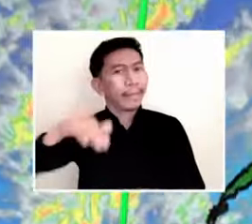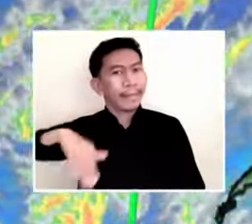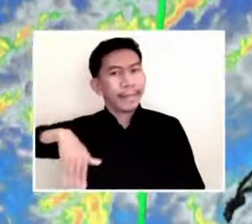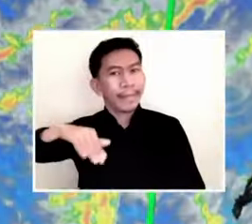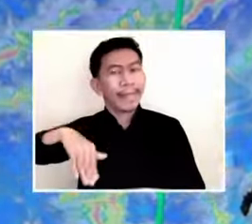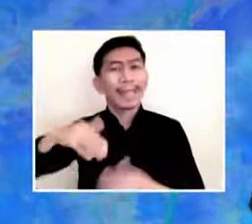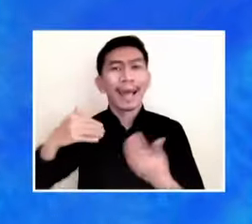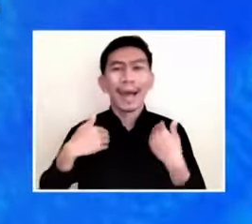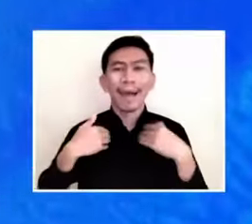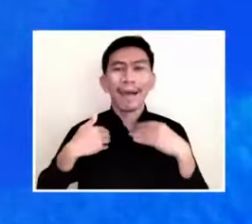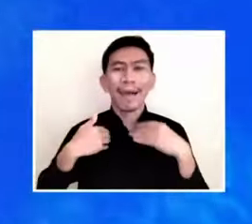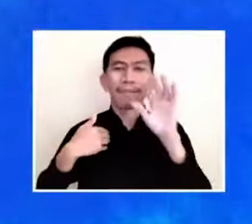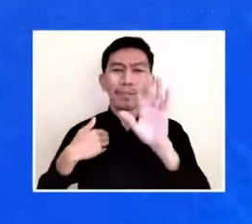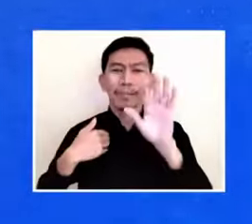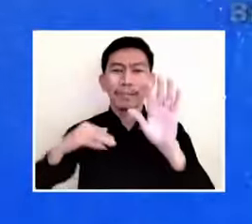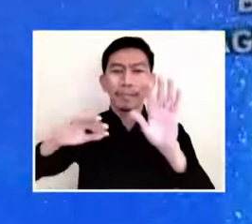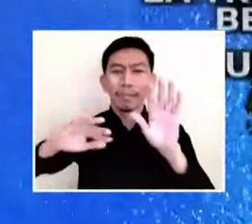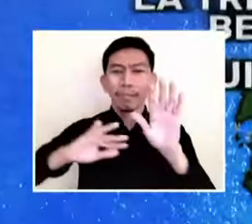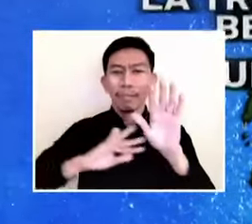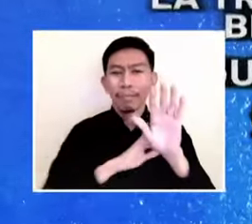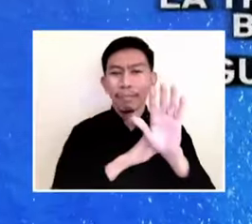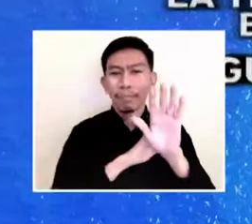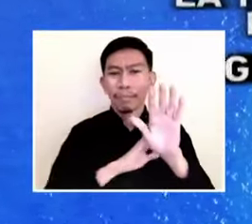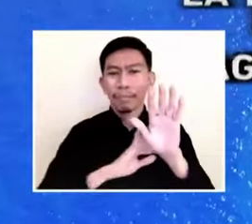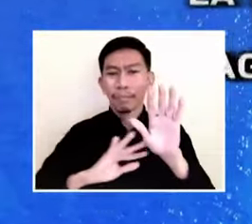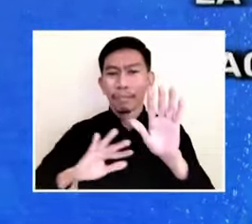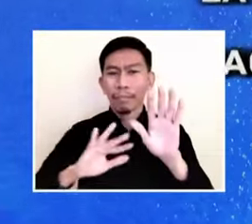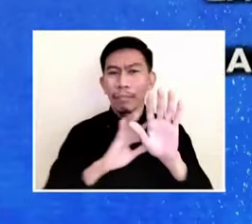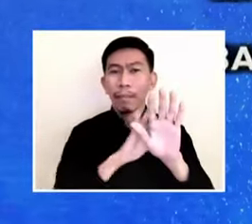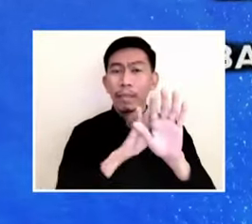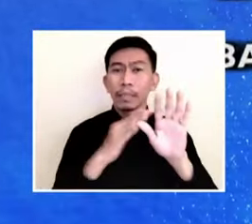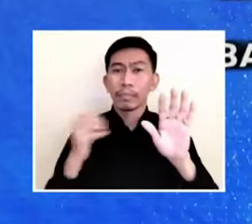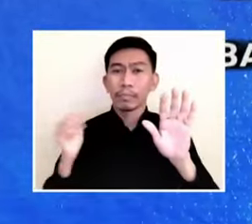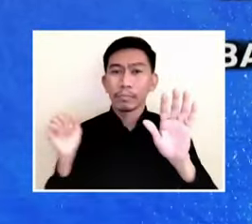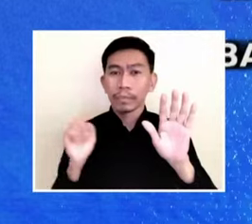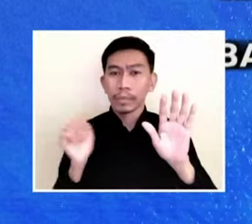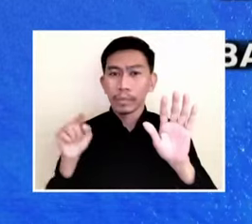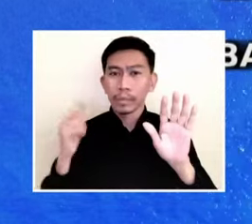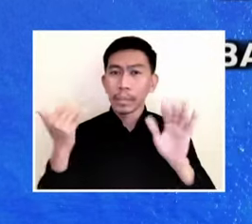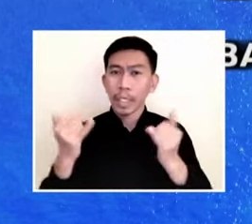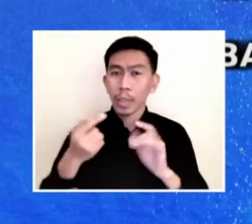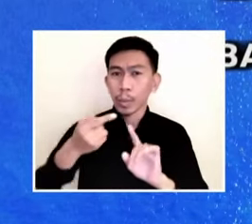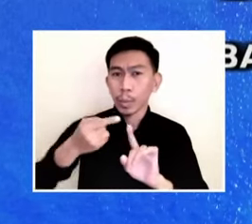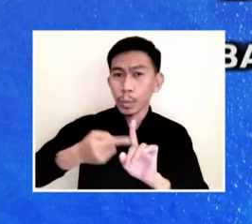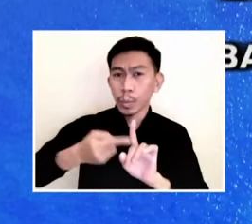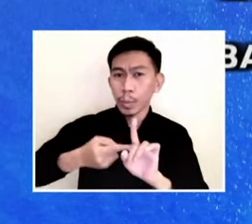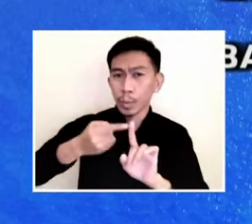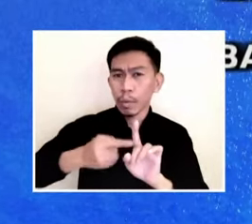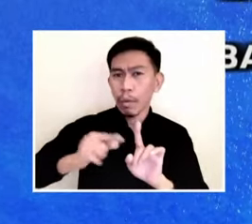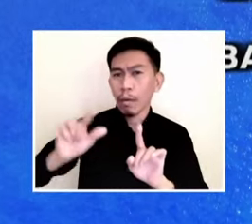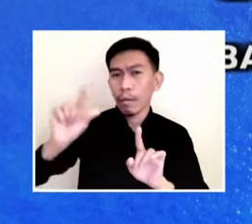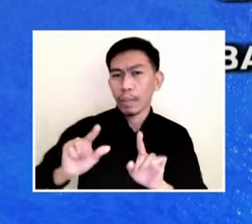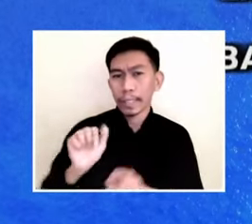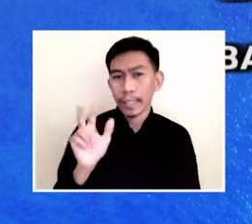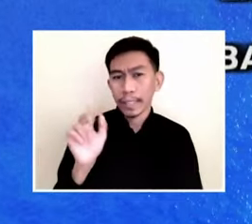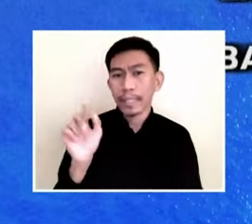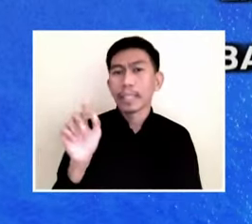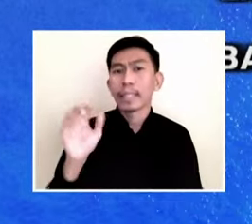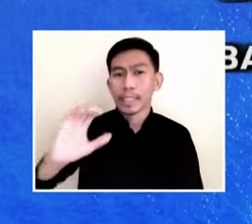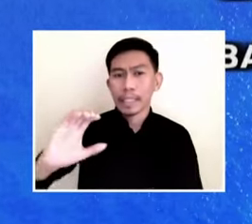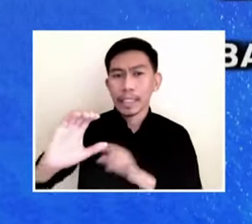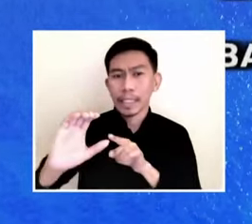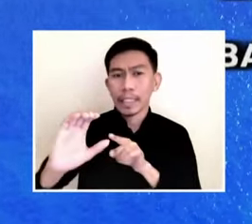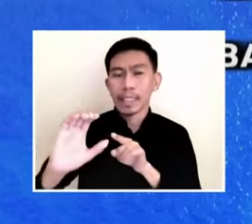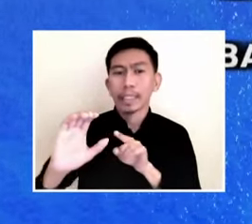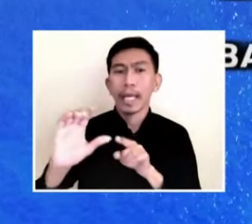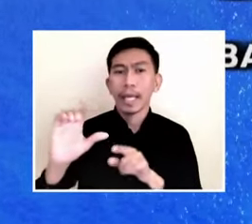ito. At kaninang umaga, nagpalamigyan dyan sa Northern Luzon. Bumaba ang temperatura sa 13 degrees Celsius sa La Trinidad, Benguet at malamig